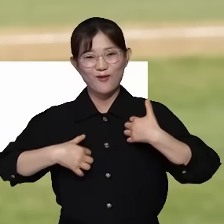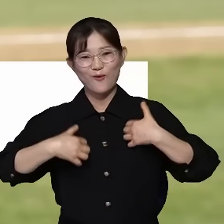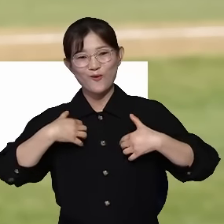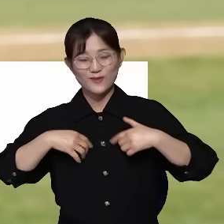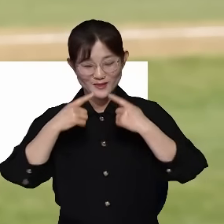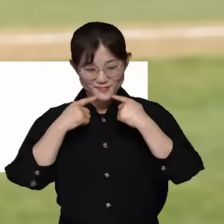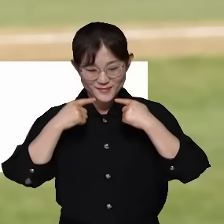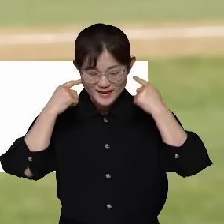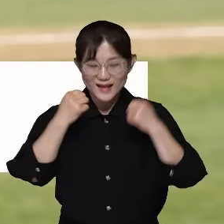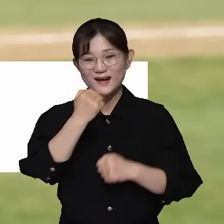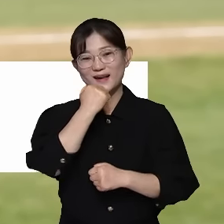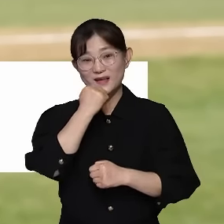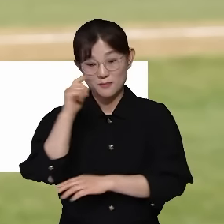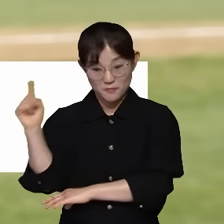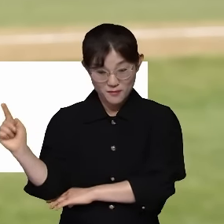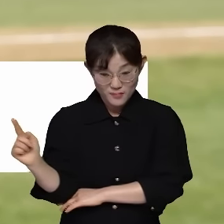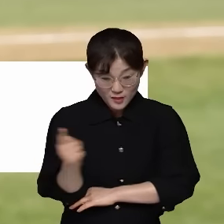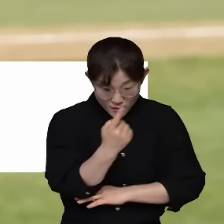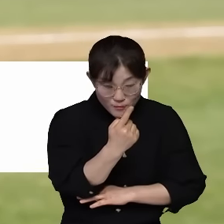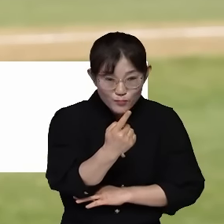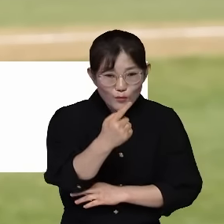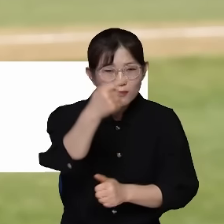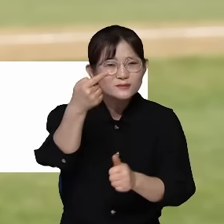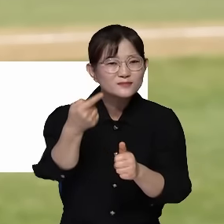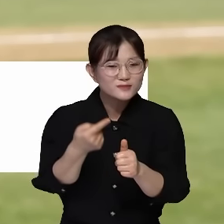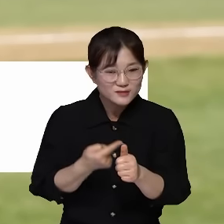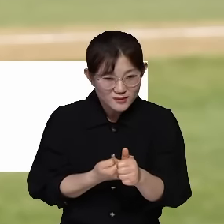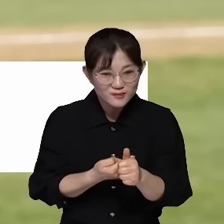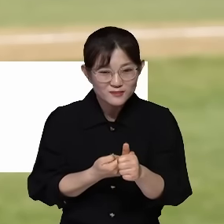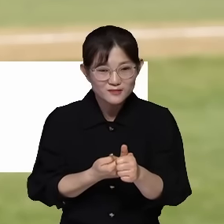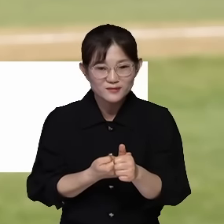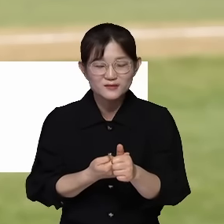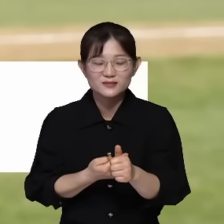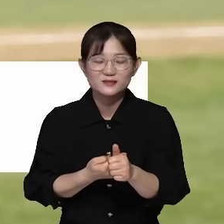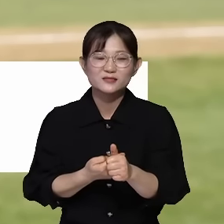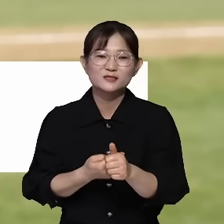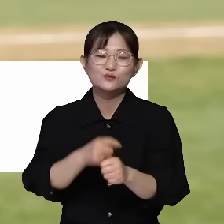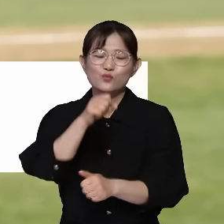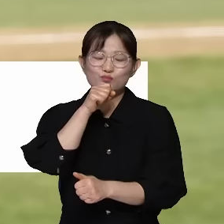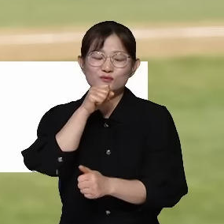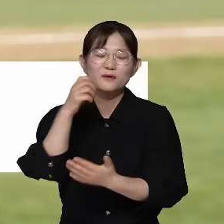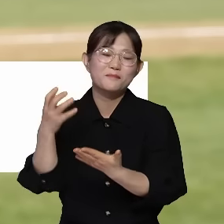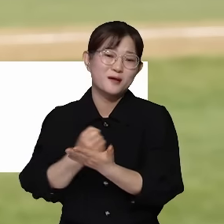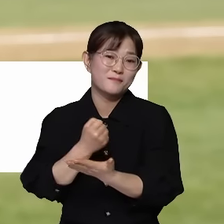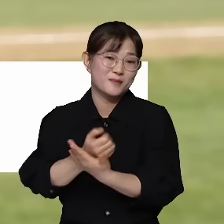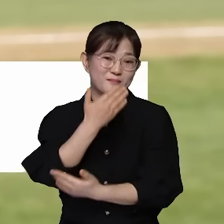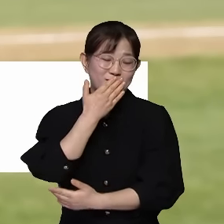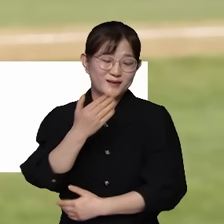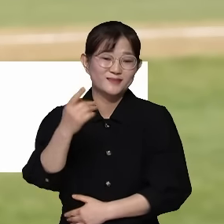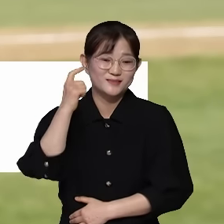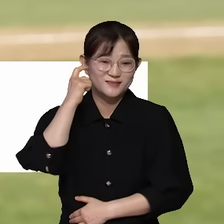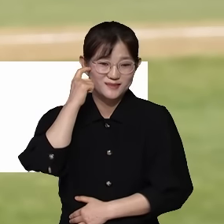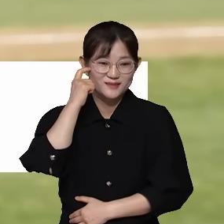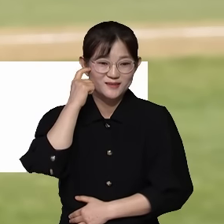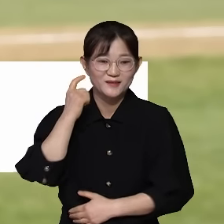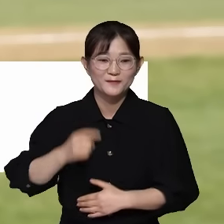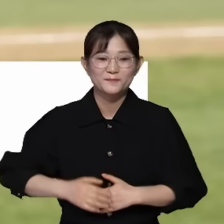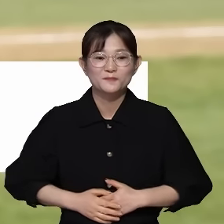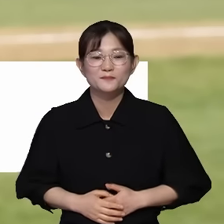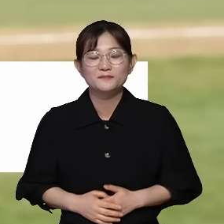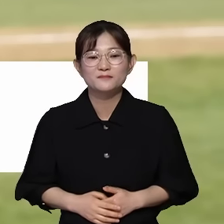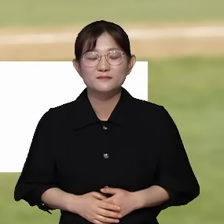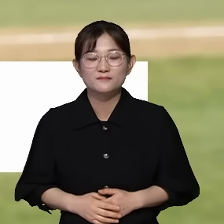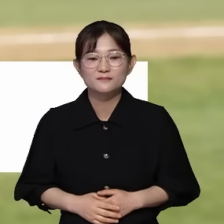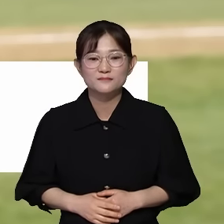웃으면서 야구할 수 있는 그런 상황을 만들고 싶은 게 제가 추구하는 야구고 그 안에서 선수들이